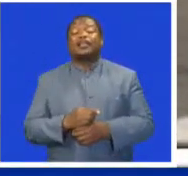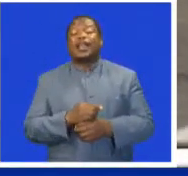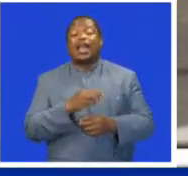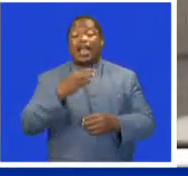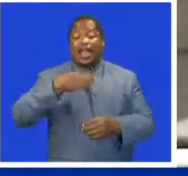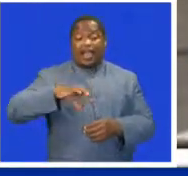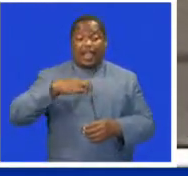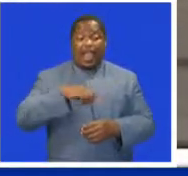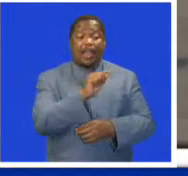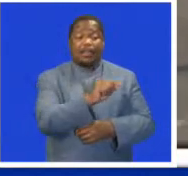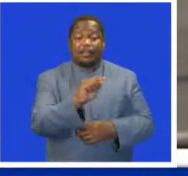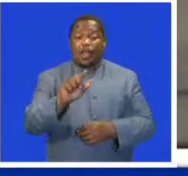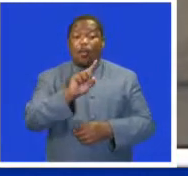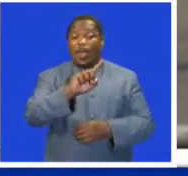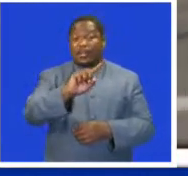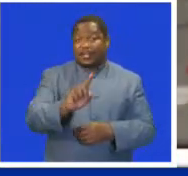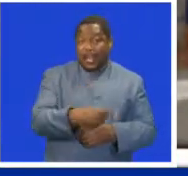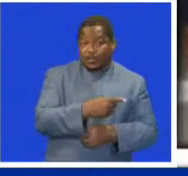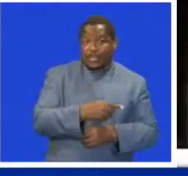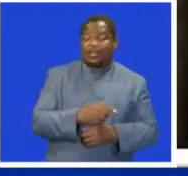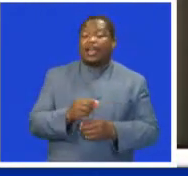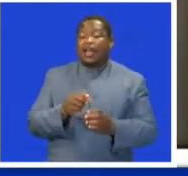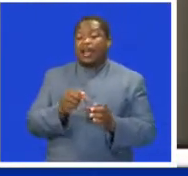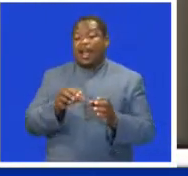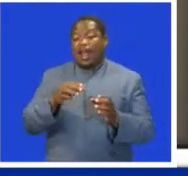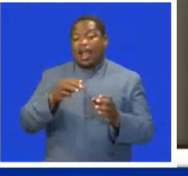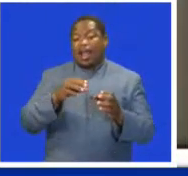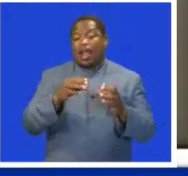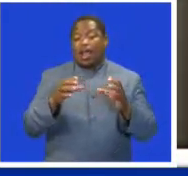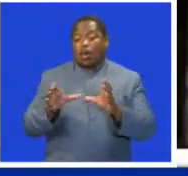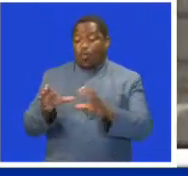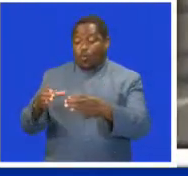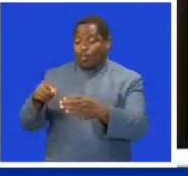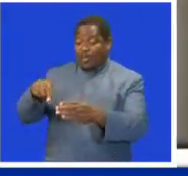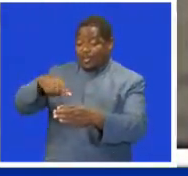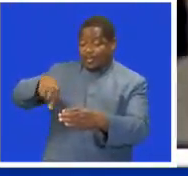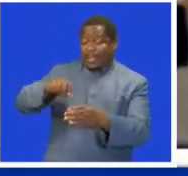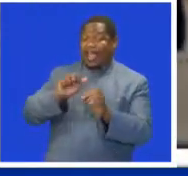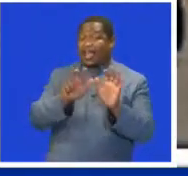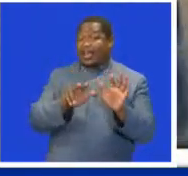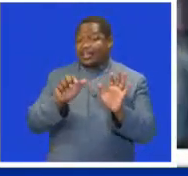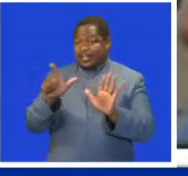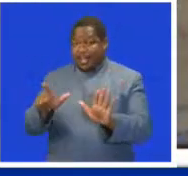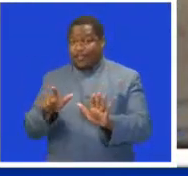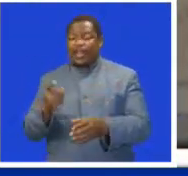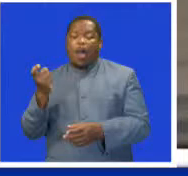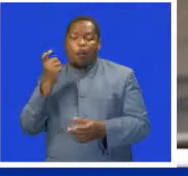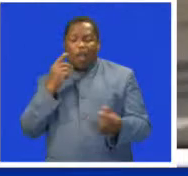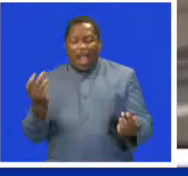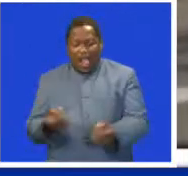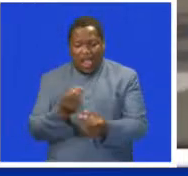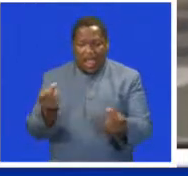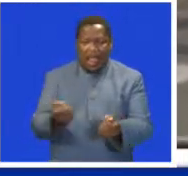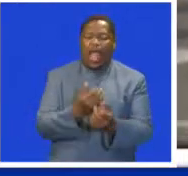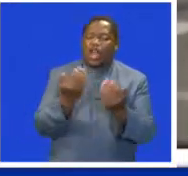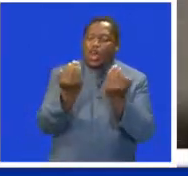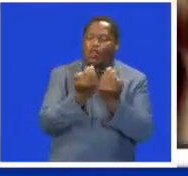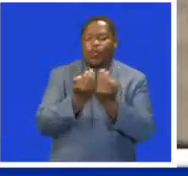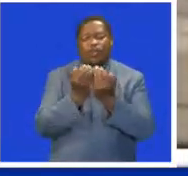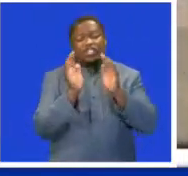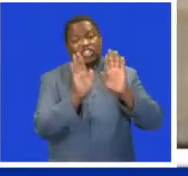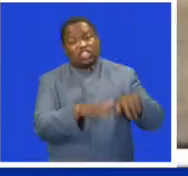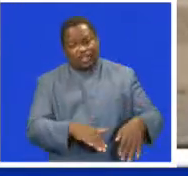ayakhulelwa lokukhulisa sibalo semanfombatana layekela sikolwa Hulumende welive leSwatini